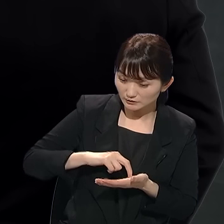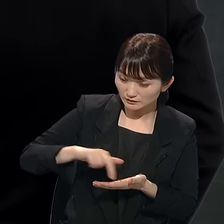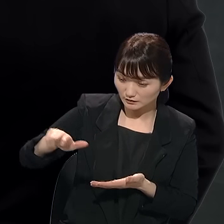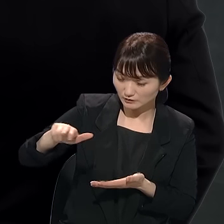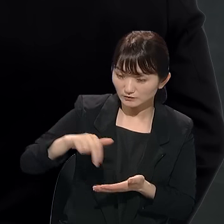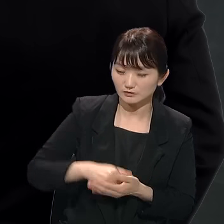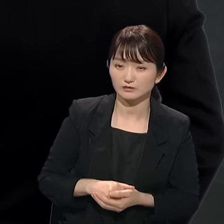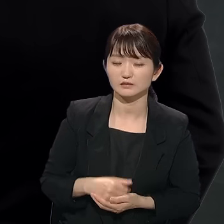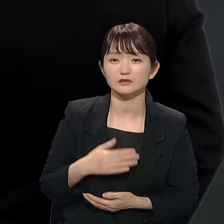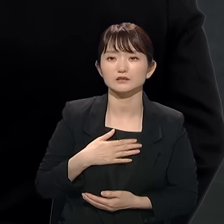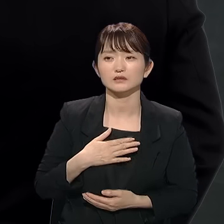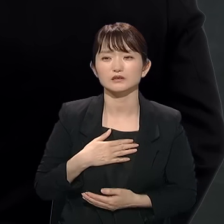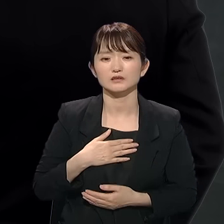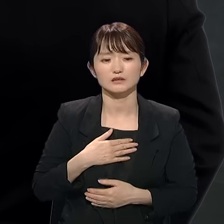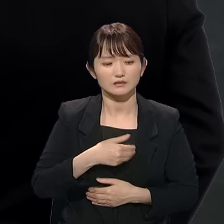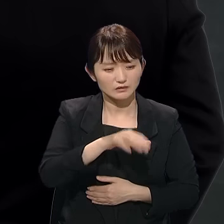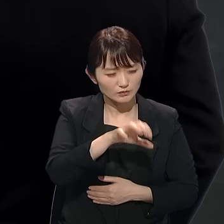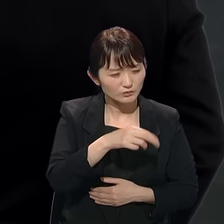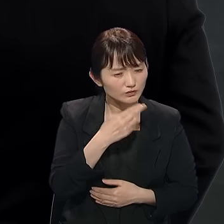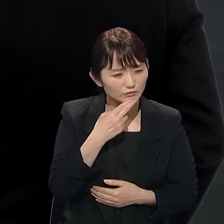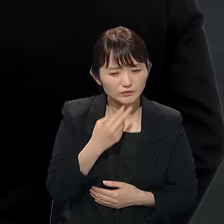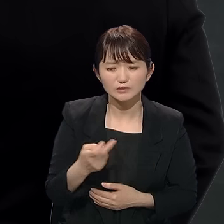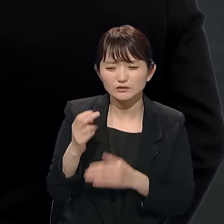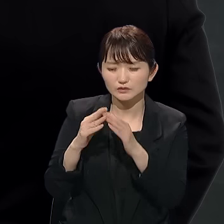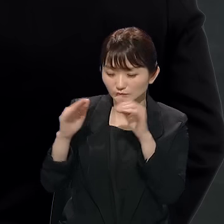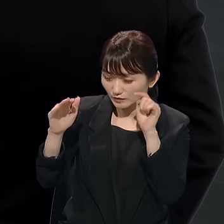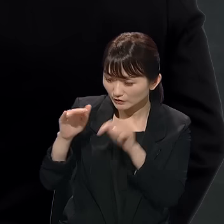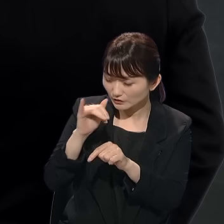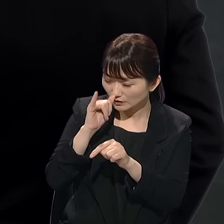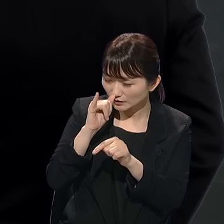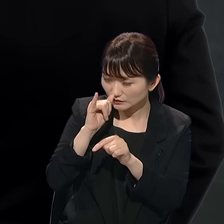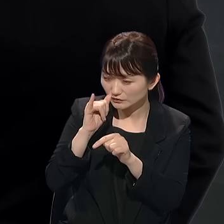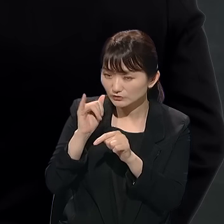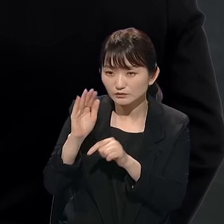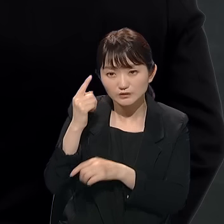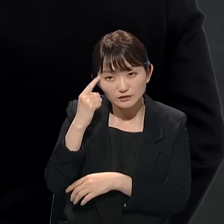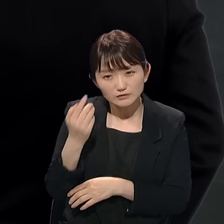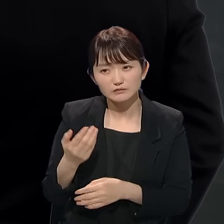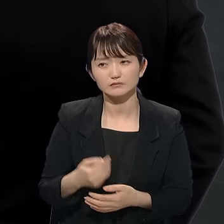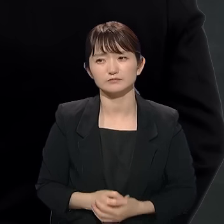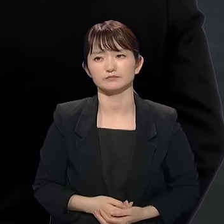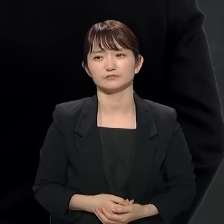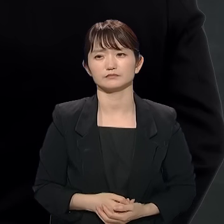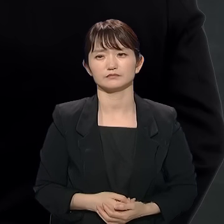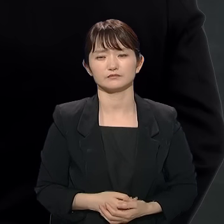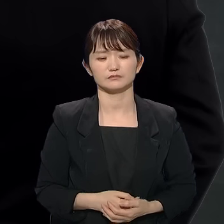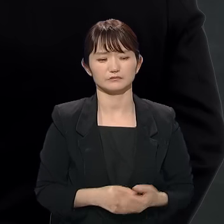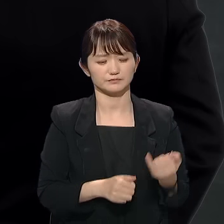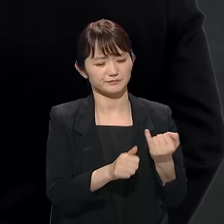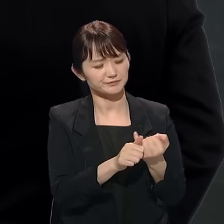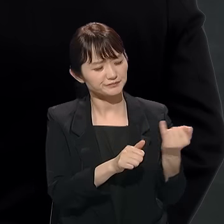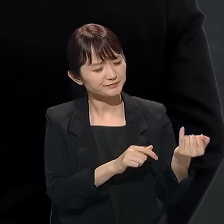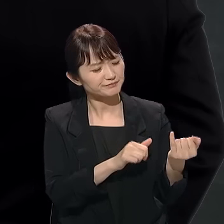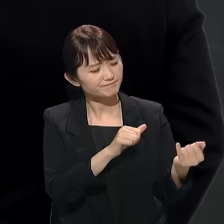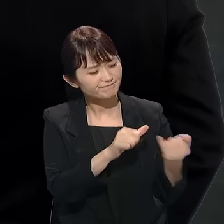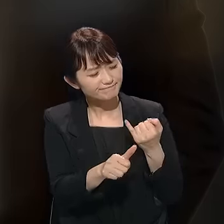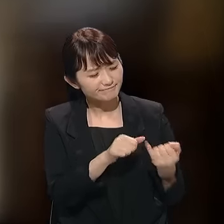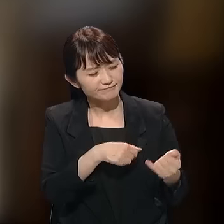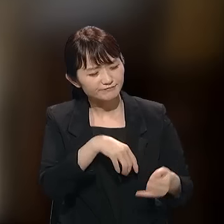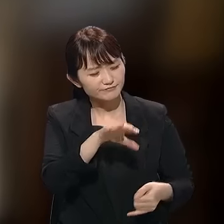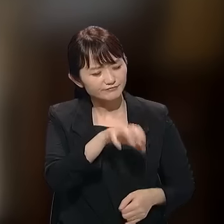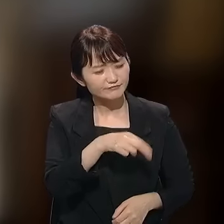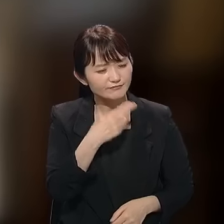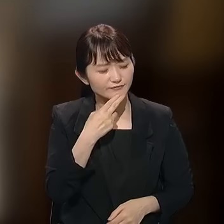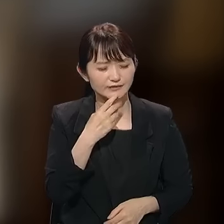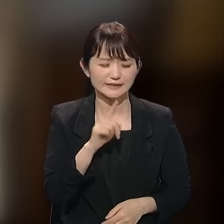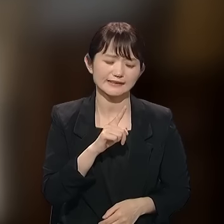안 될까요? 아니 주인도 없는 집에 있겠다고요? 네, 그러니까 이제 이분이 또 좀 뭐 와이프랑 싸우고 나서 갈 데가 없다니까 좀 마음이 좀